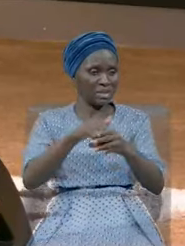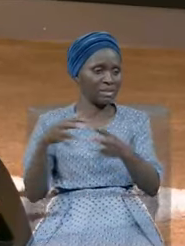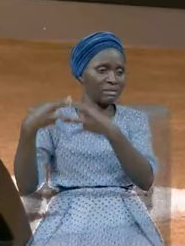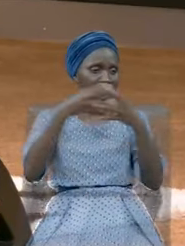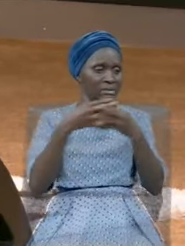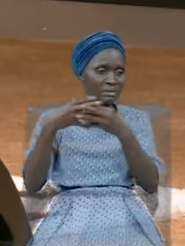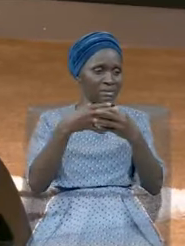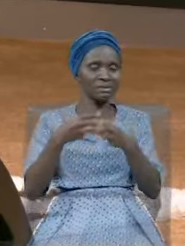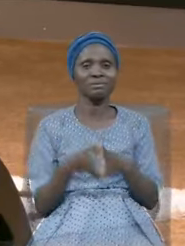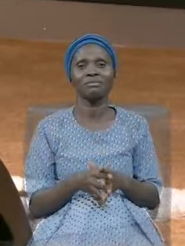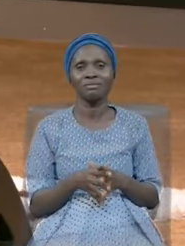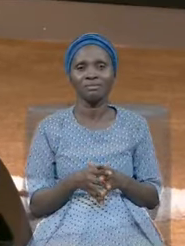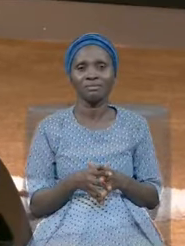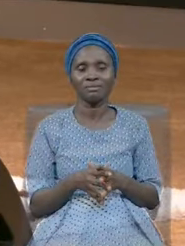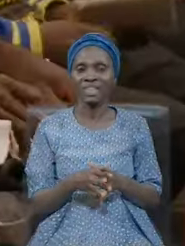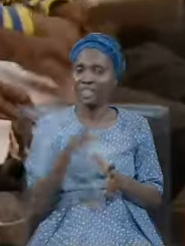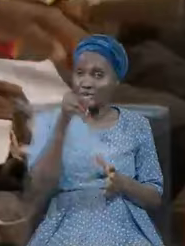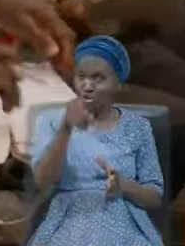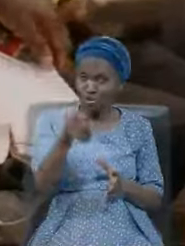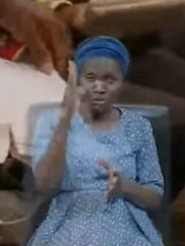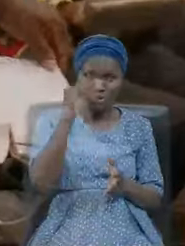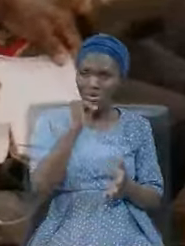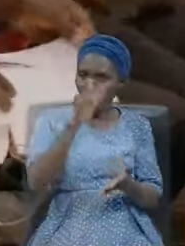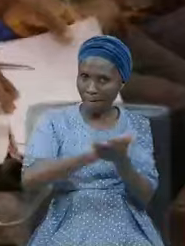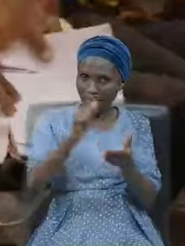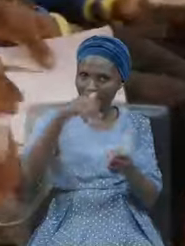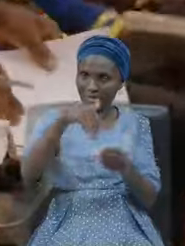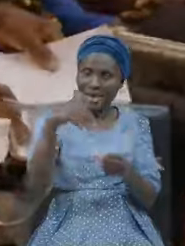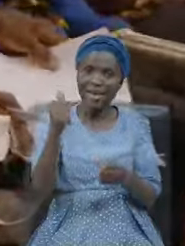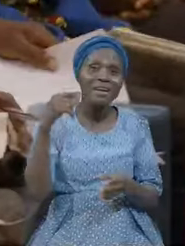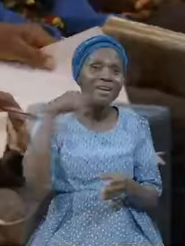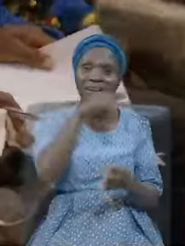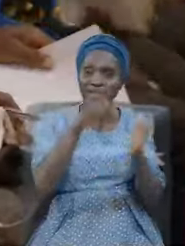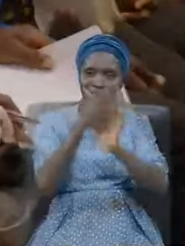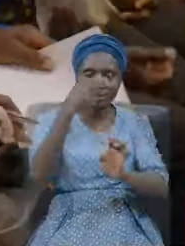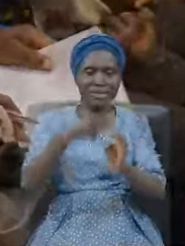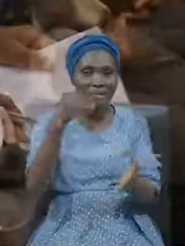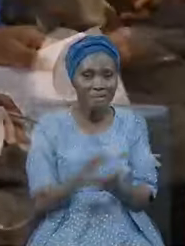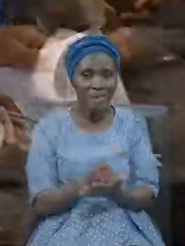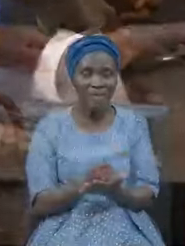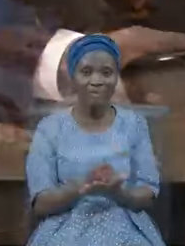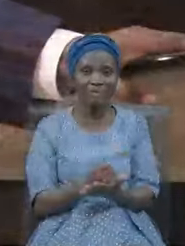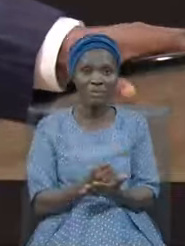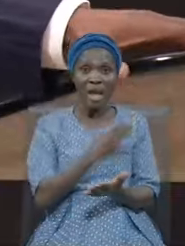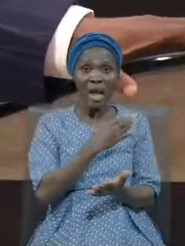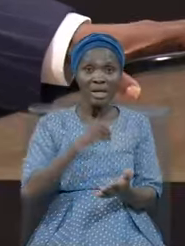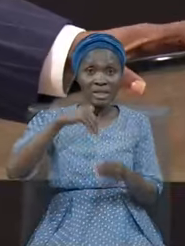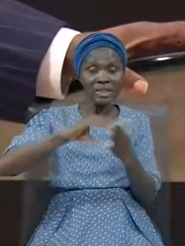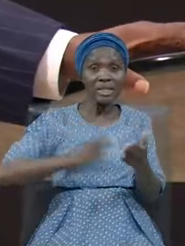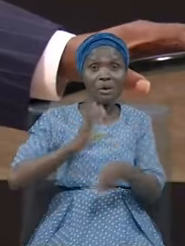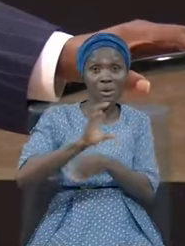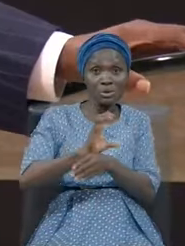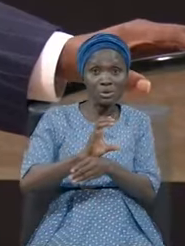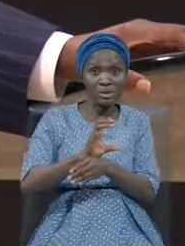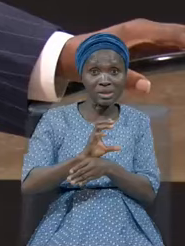Londres vous n'allez pas croire au mensonges dans notre église les gens s'infitent ils